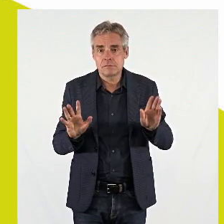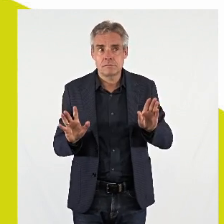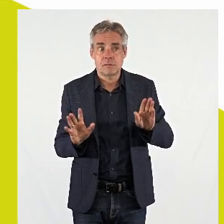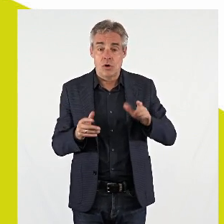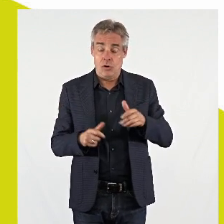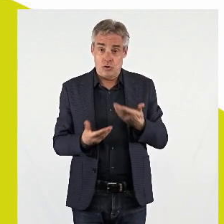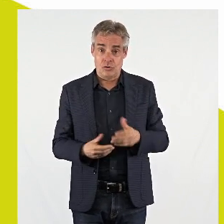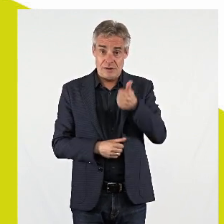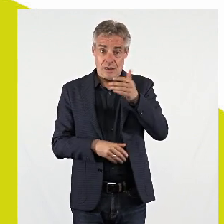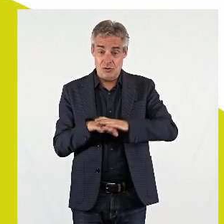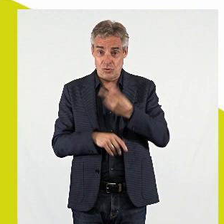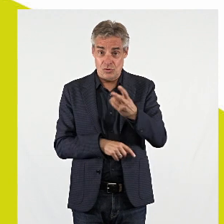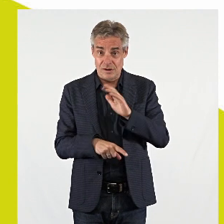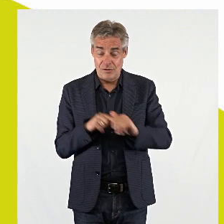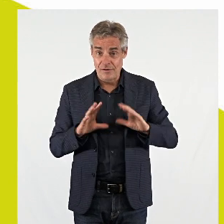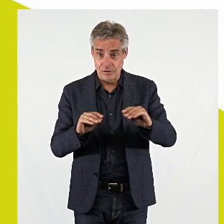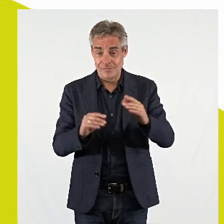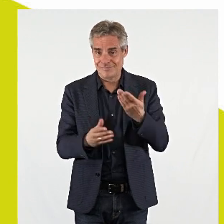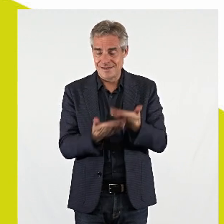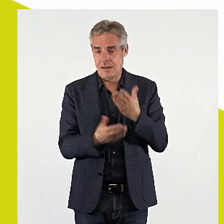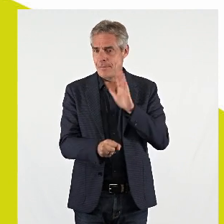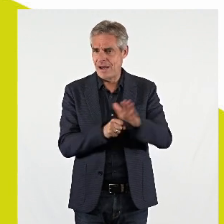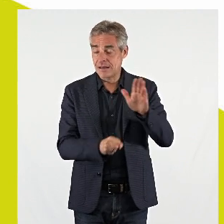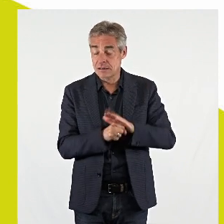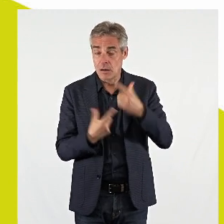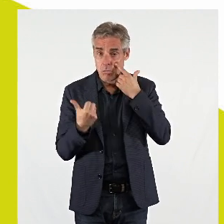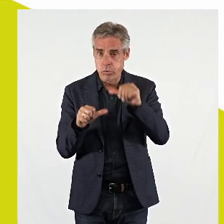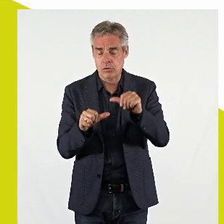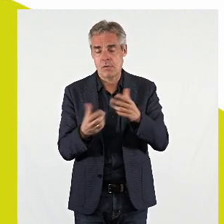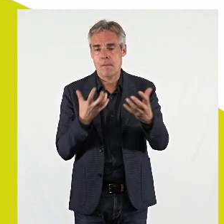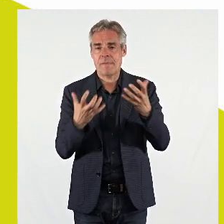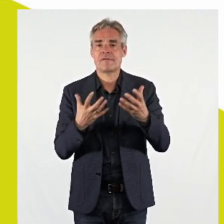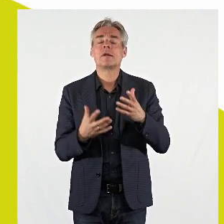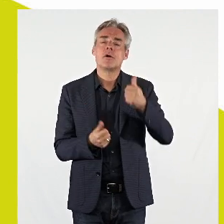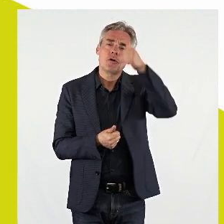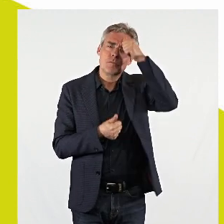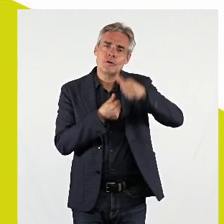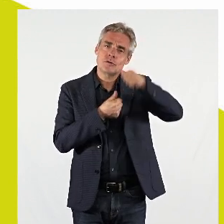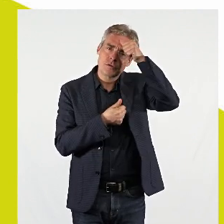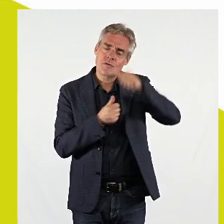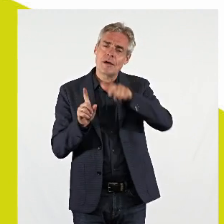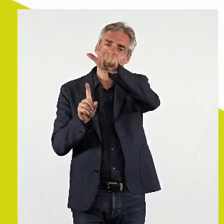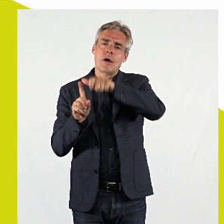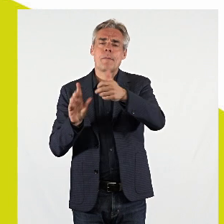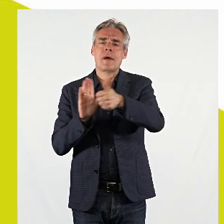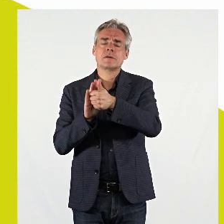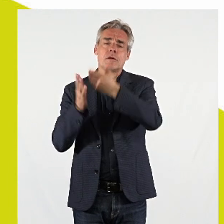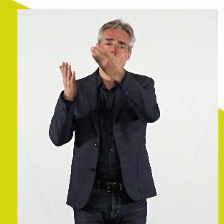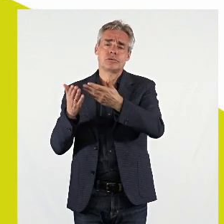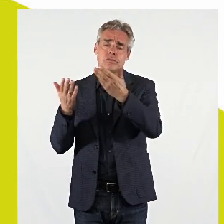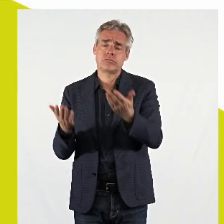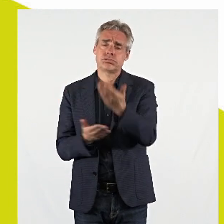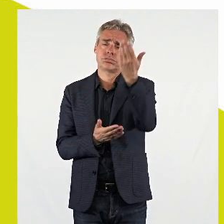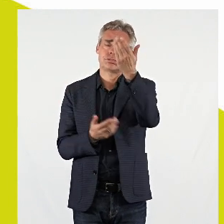deux qui le réalise. Donc ça nous paraît un signal très fort. Je me souviens d'une très belle personnalité qui